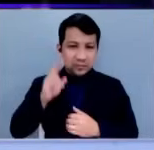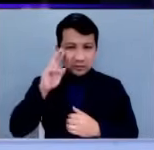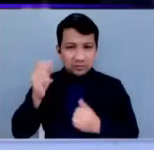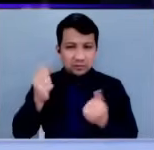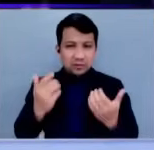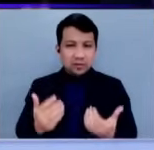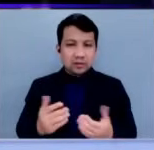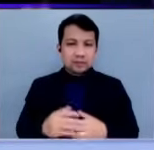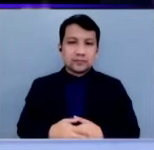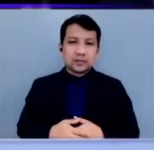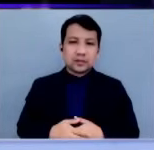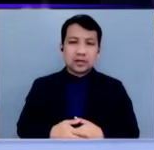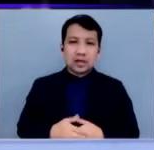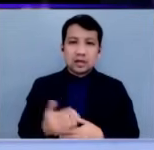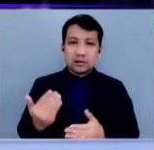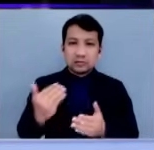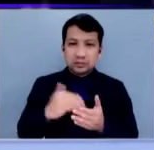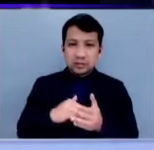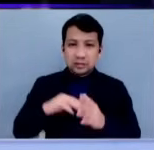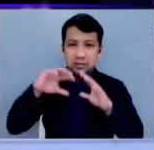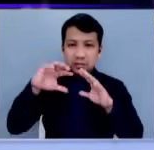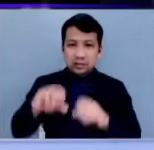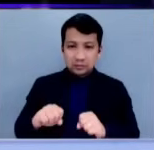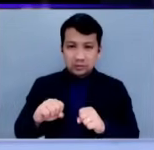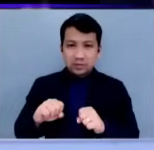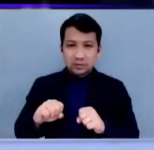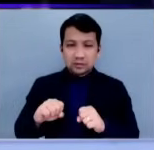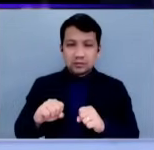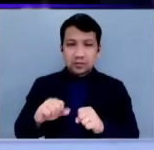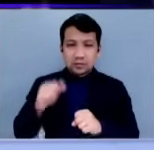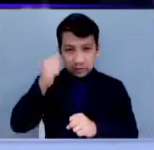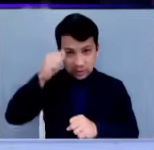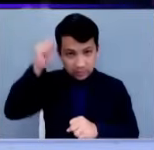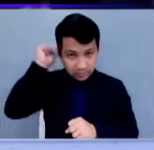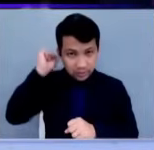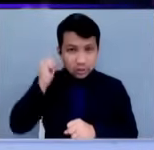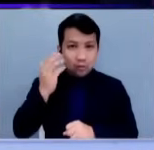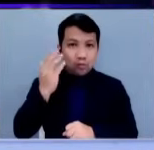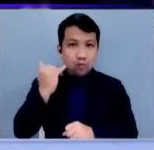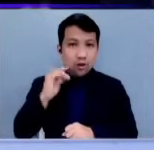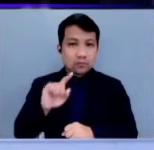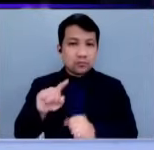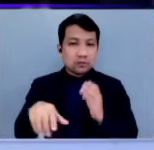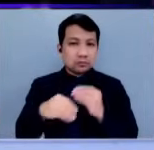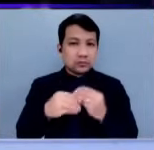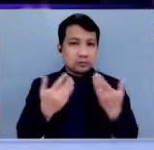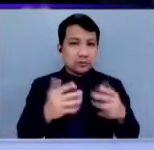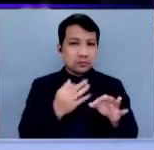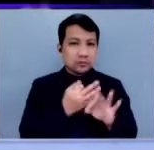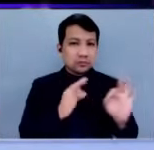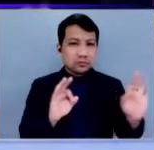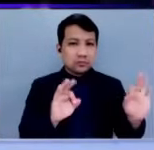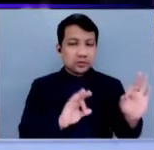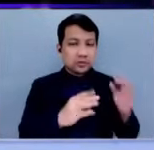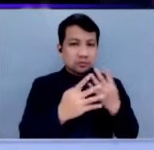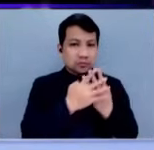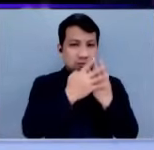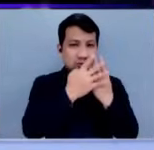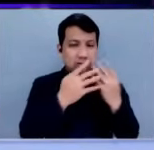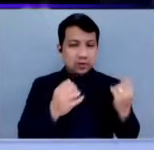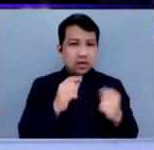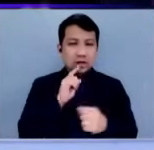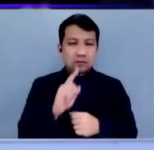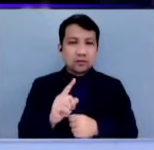Muling inaresto si dating congressman Arnie Teves matapos palayain mula sa pagkakakulong sa Timor-Leste. Kinumpirma yan ng